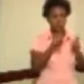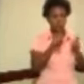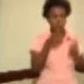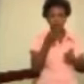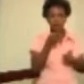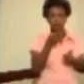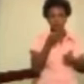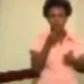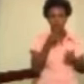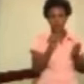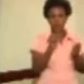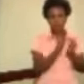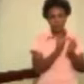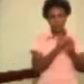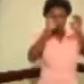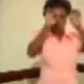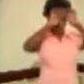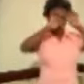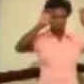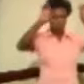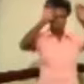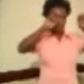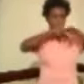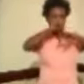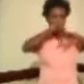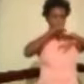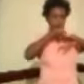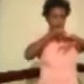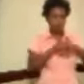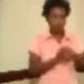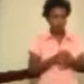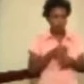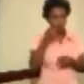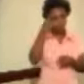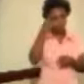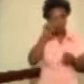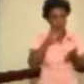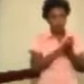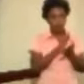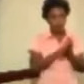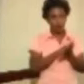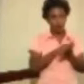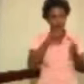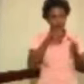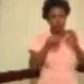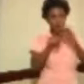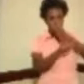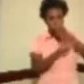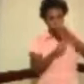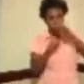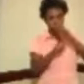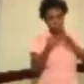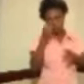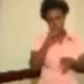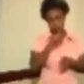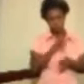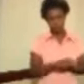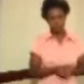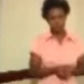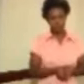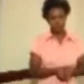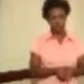privé de l'éducation pour nous réaliser l'école primaire. Je m'a contenté de parler, Jodia, seulement de l'école primaire.